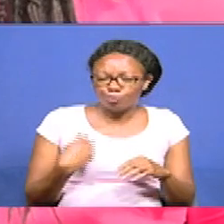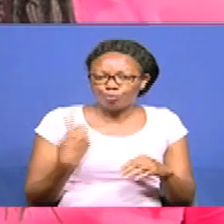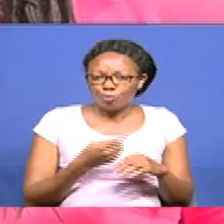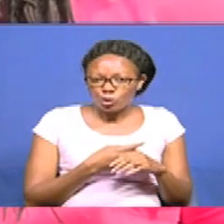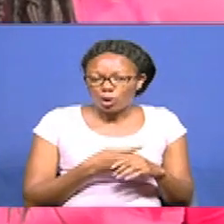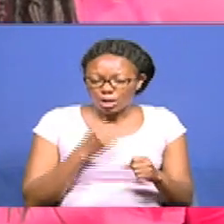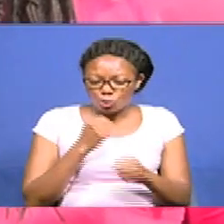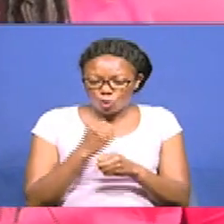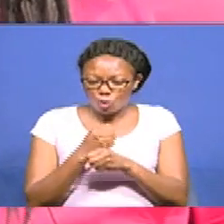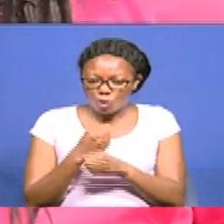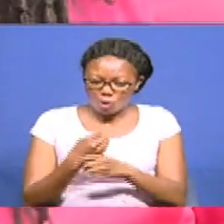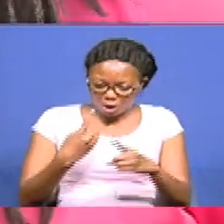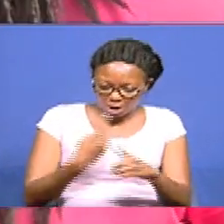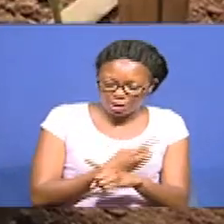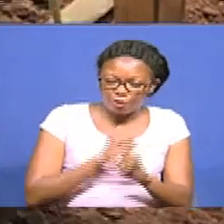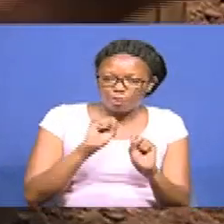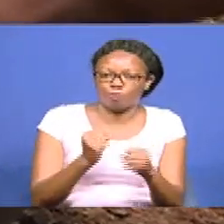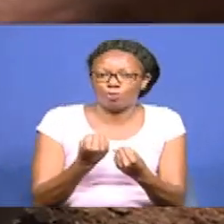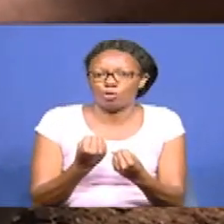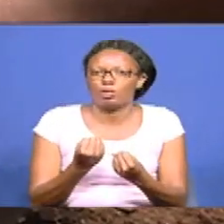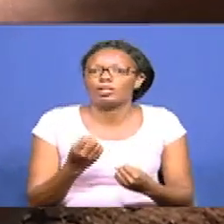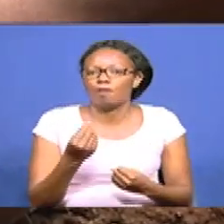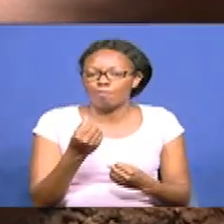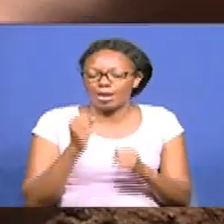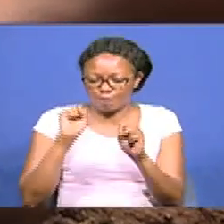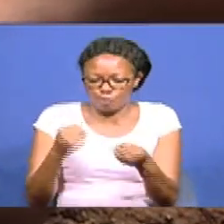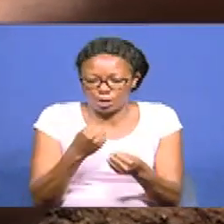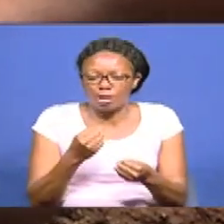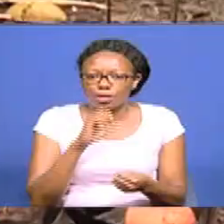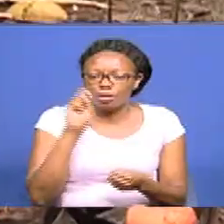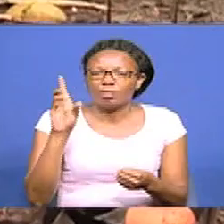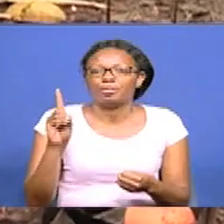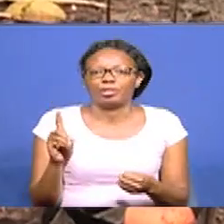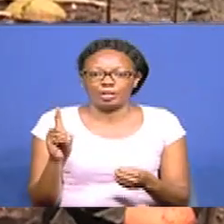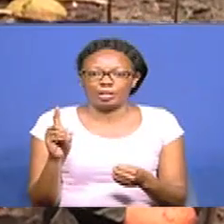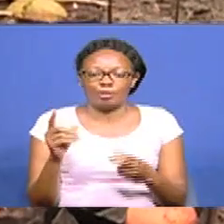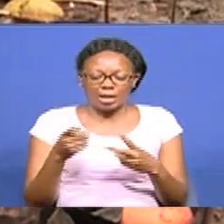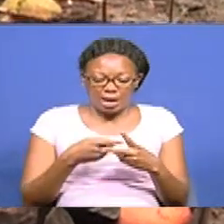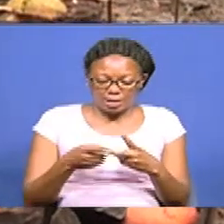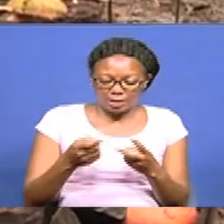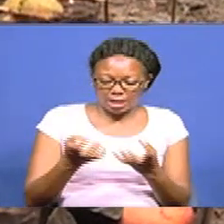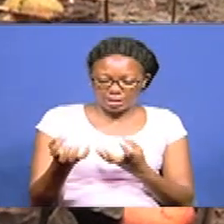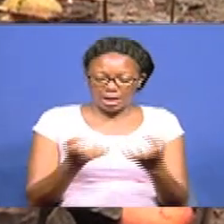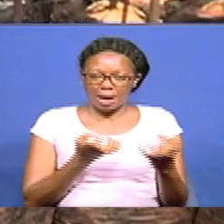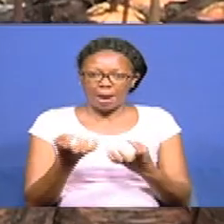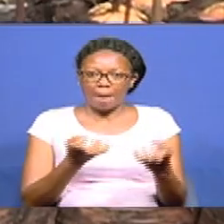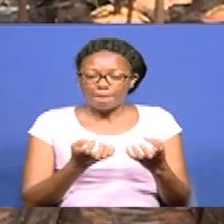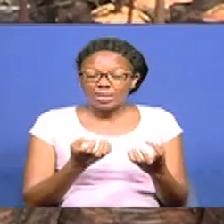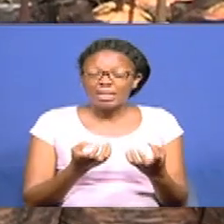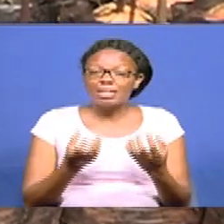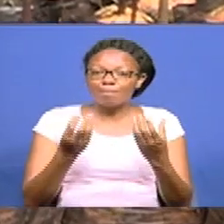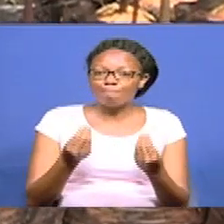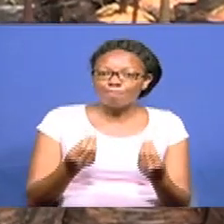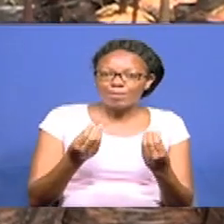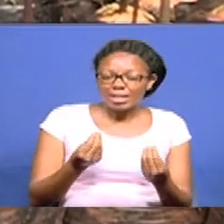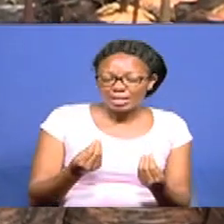namna hii ndio tuache kupoteza hiyo mimea. Kuanza kilimo biashara si kazi rahisi. Hapo awali